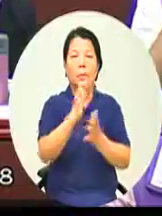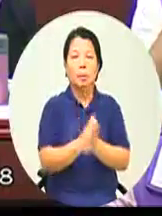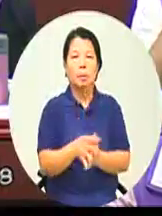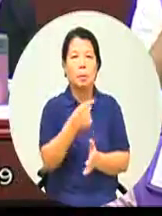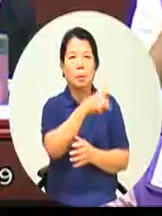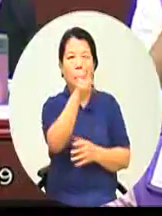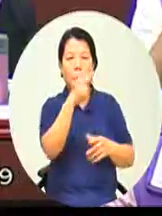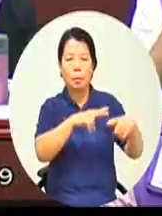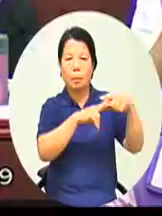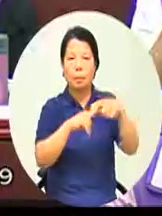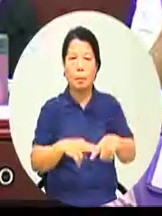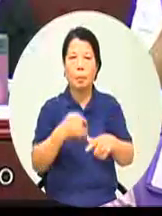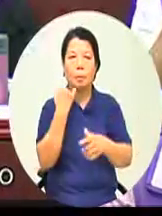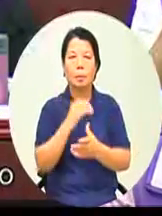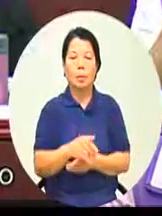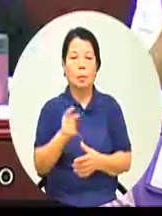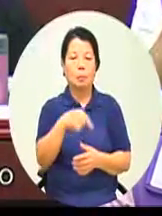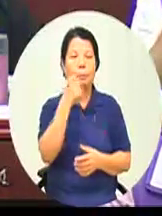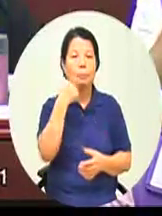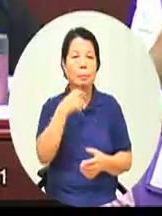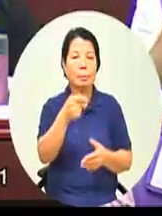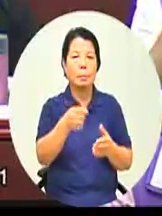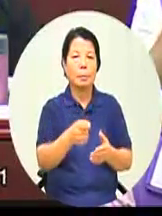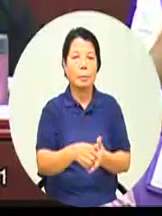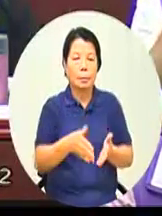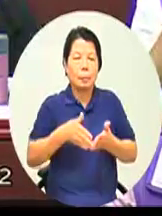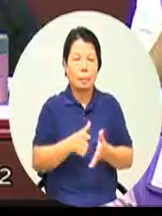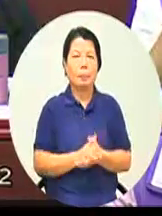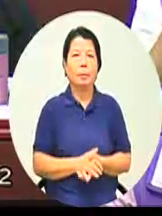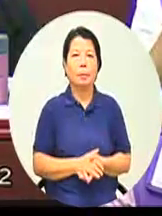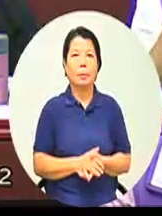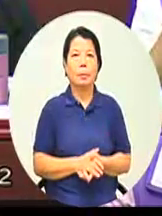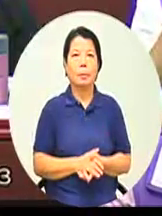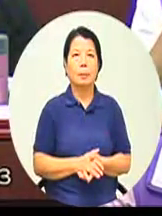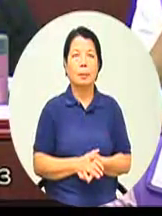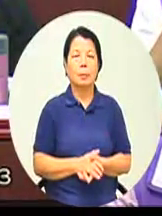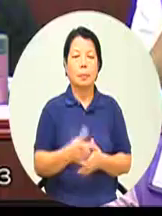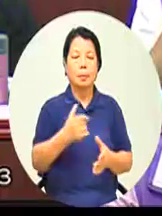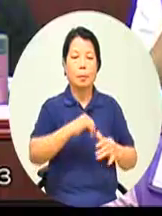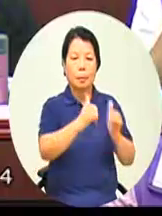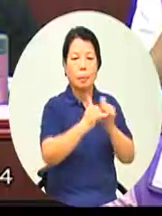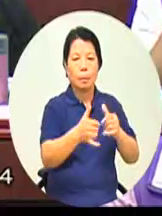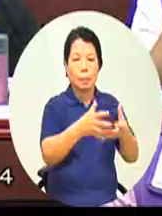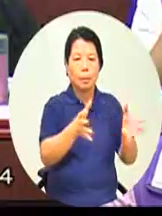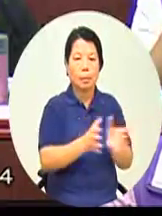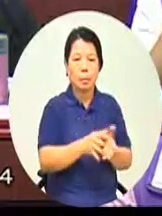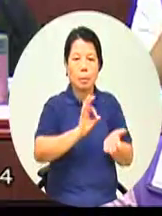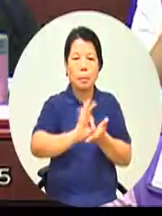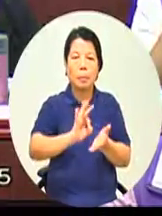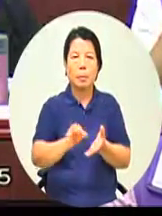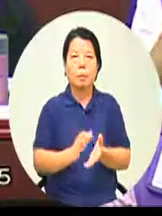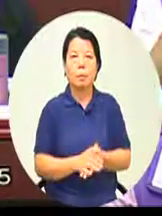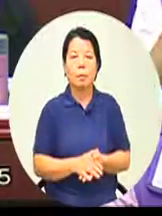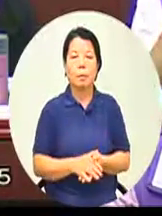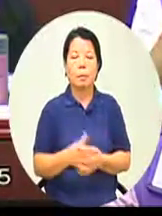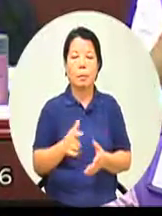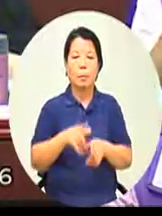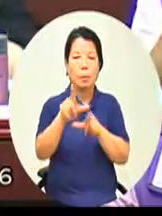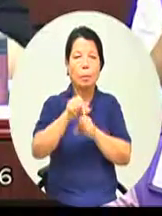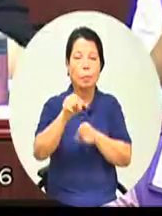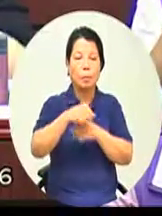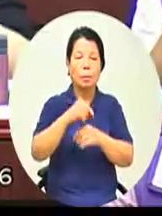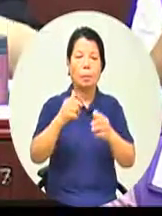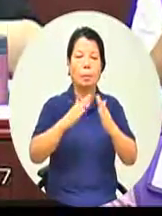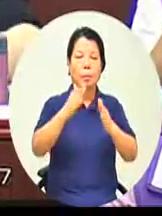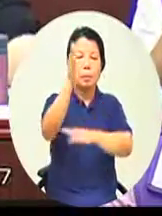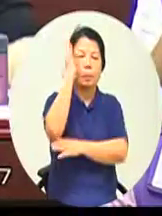媒合，只要它运用的方式可以，还有我们一些民间单位在用的话，是要依照我们市政